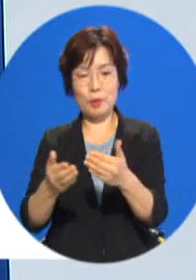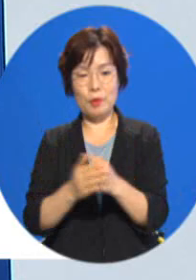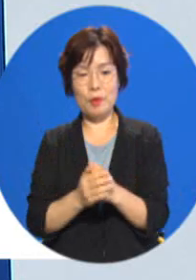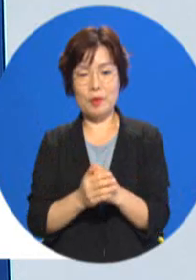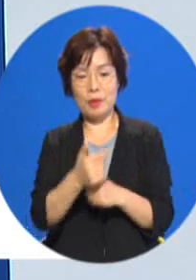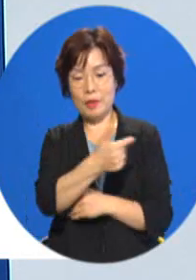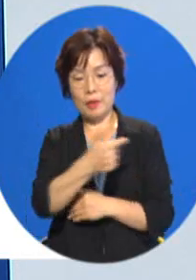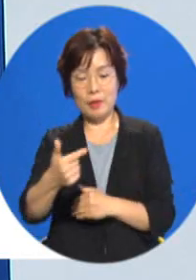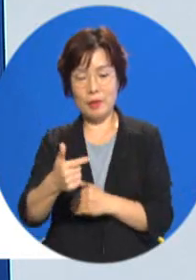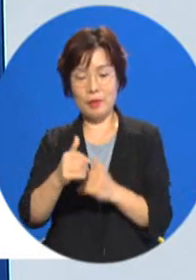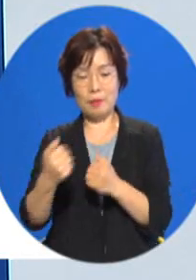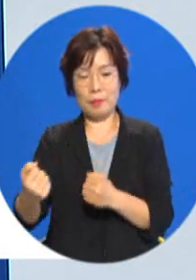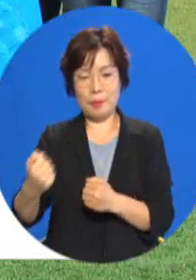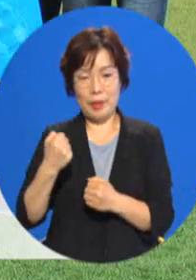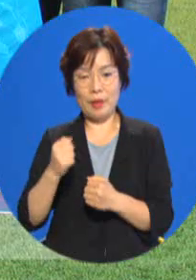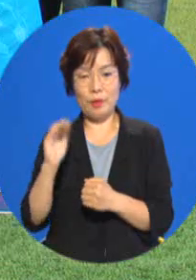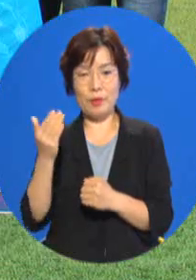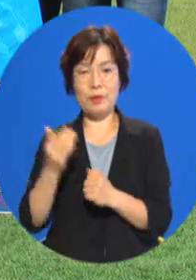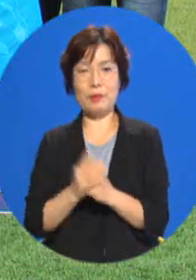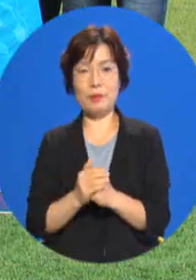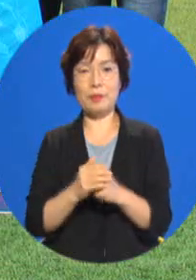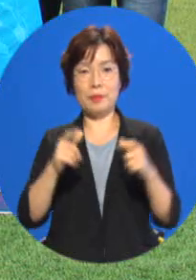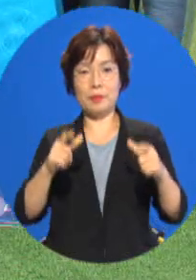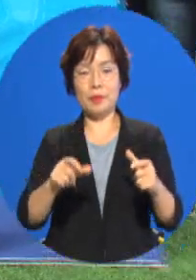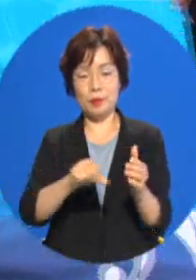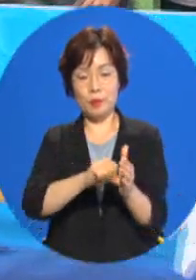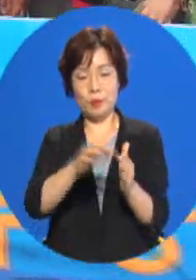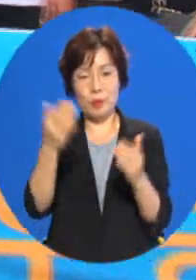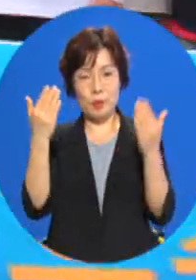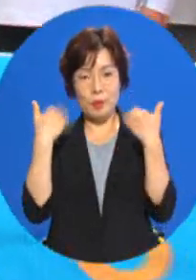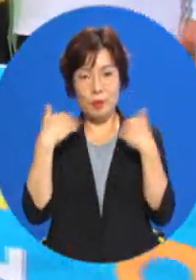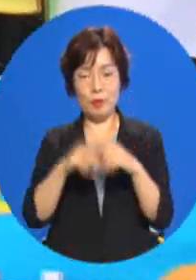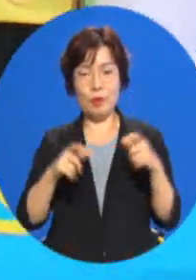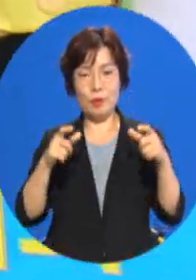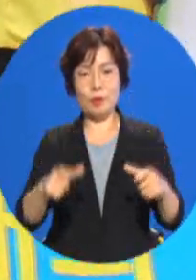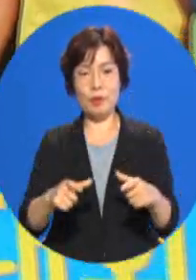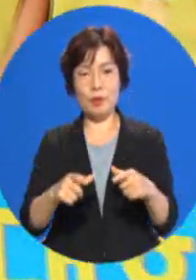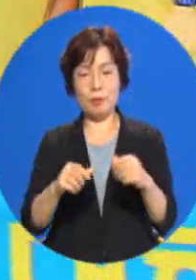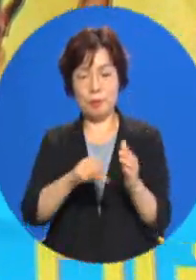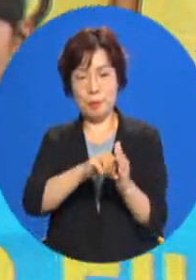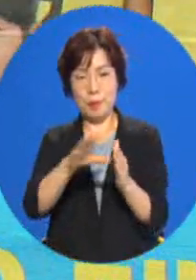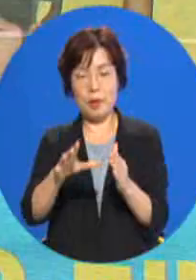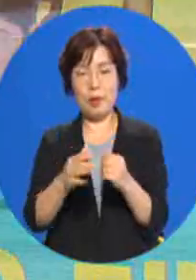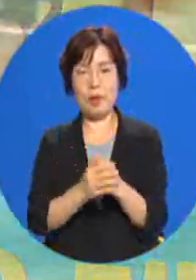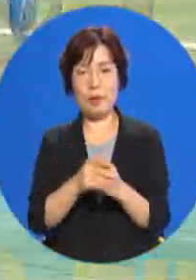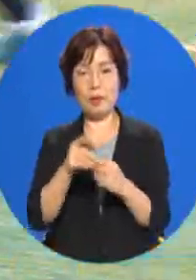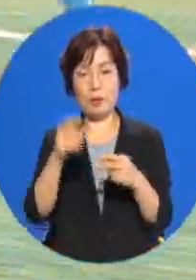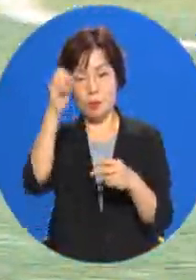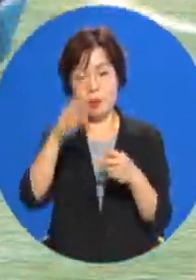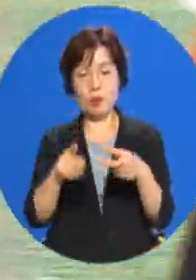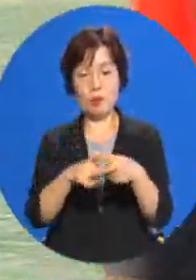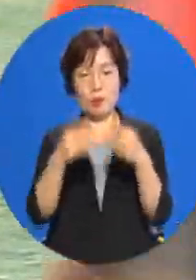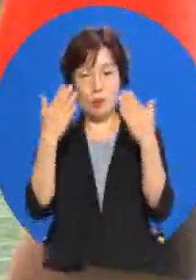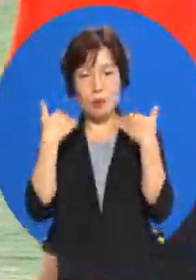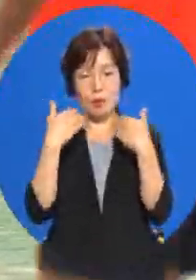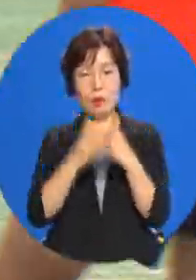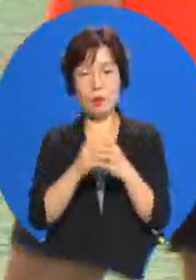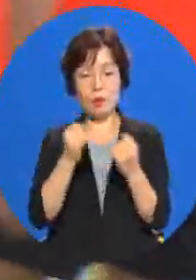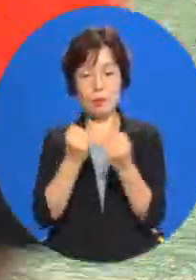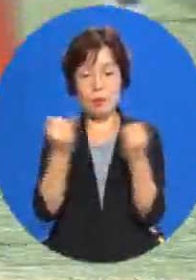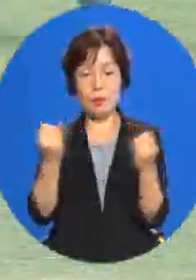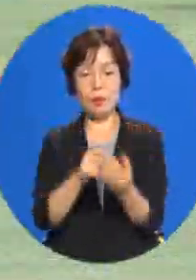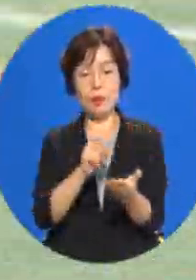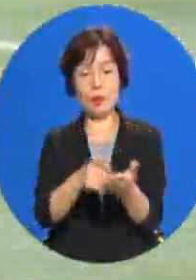아이들에게 큰 힘이 되었습니다. 지역의 명문학교에서 지역의 명물로 자리 잡은 광양중앙초등학교